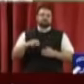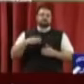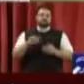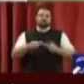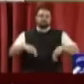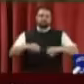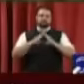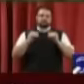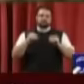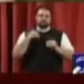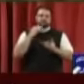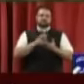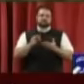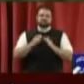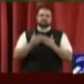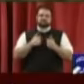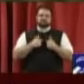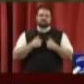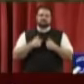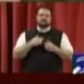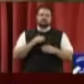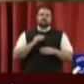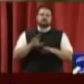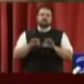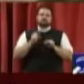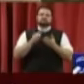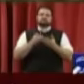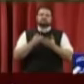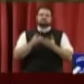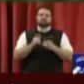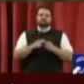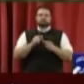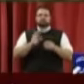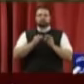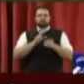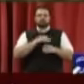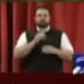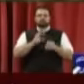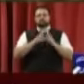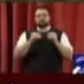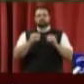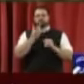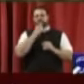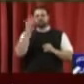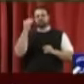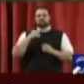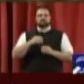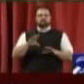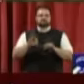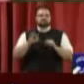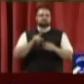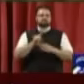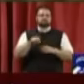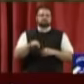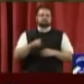da. Când am scris cartea asta am găsit o carte cu proverbi românești mai vechi, așa de prin 70 și am găsit asta. Zic, e